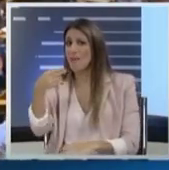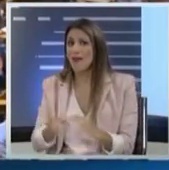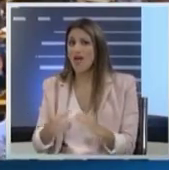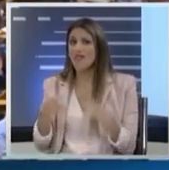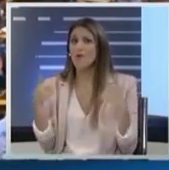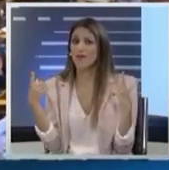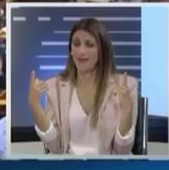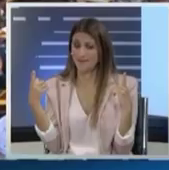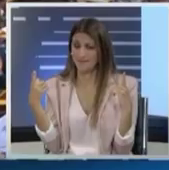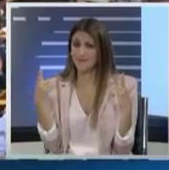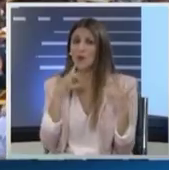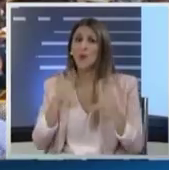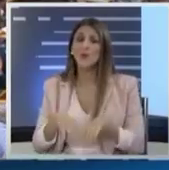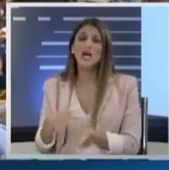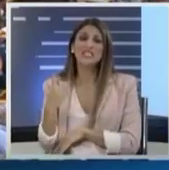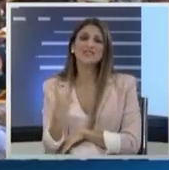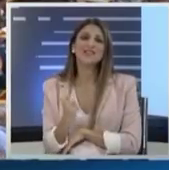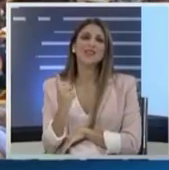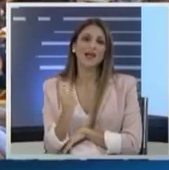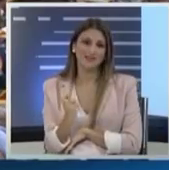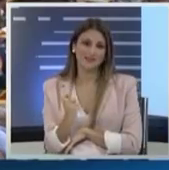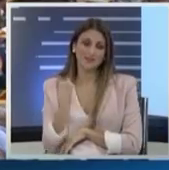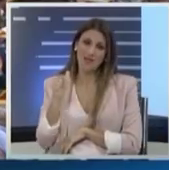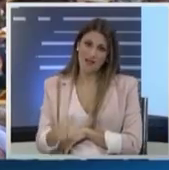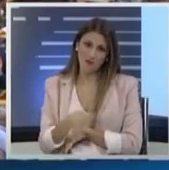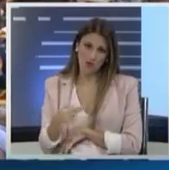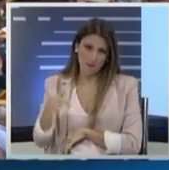Νέας Δημοκρατίας, που είναι οι συντάξεις.